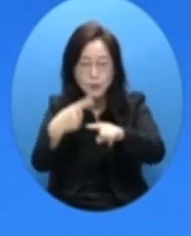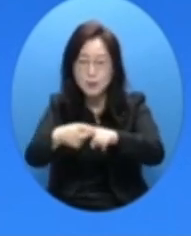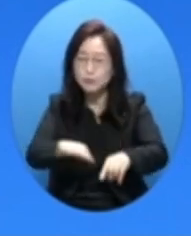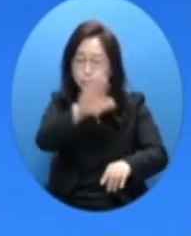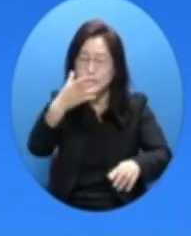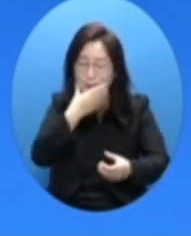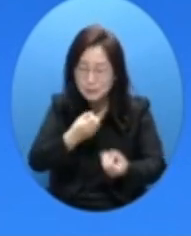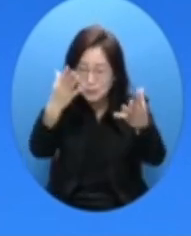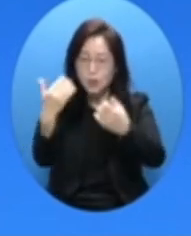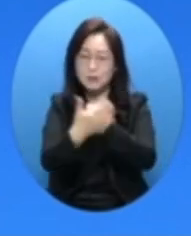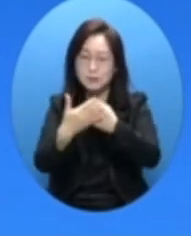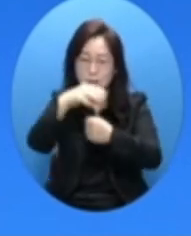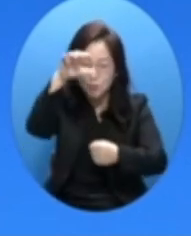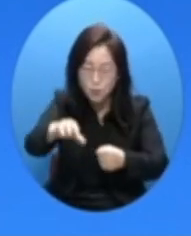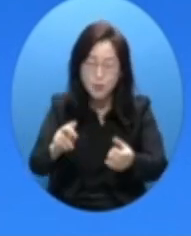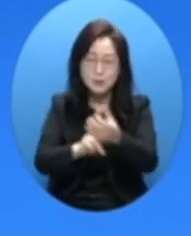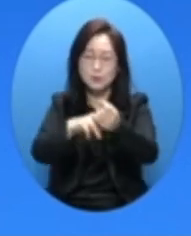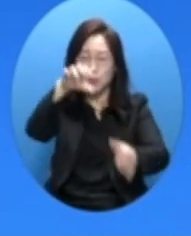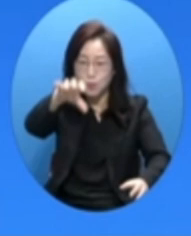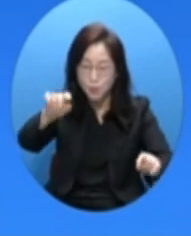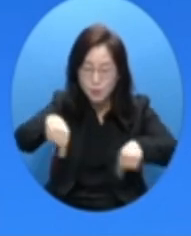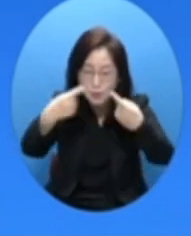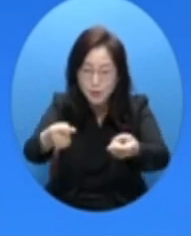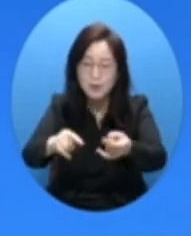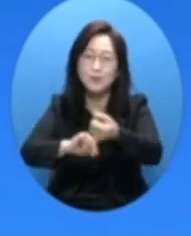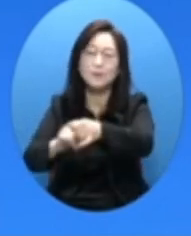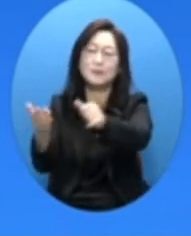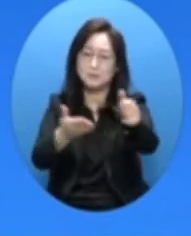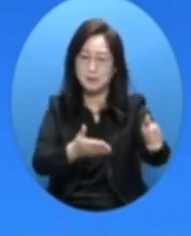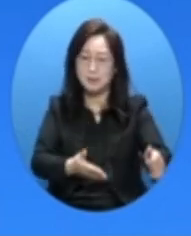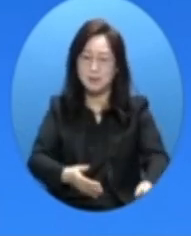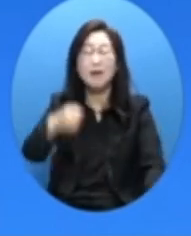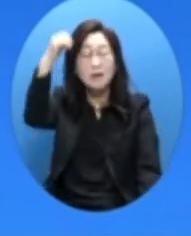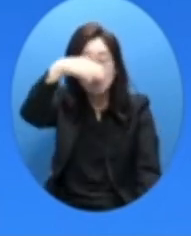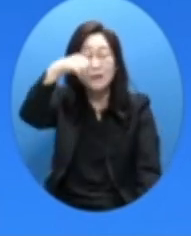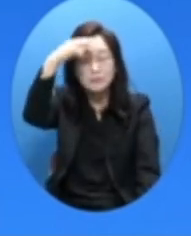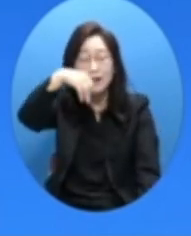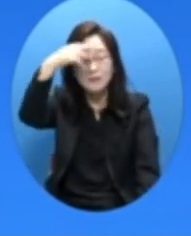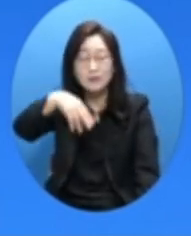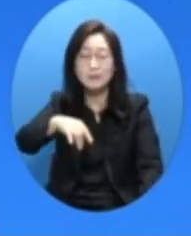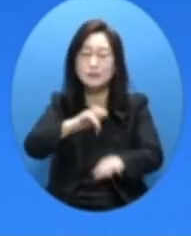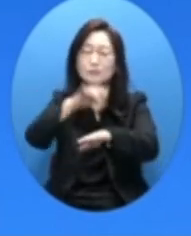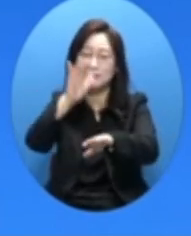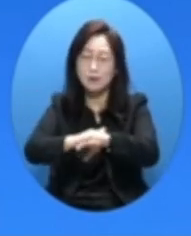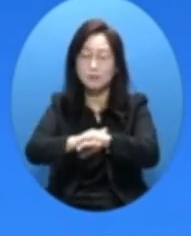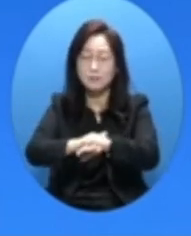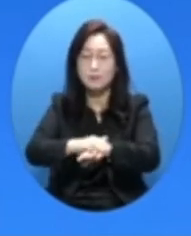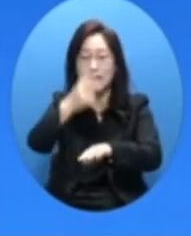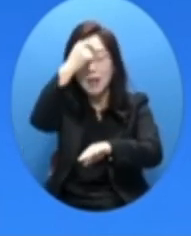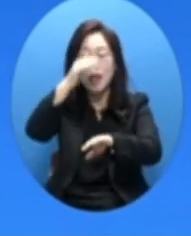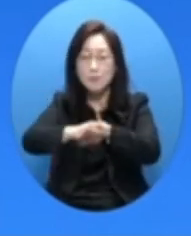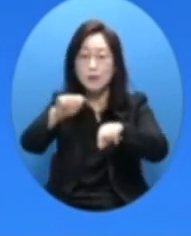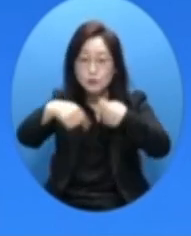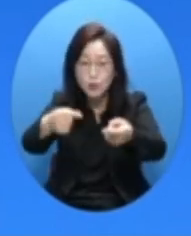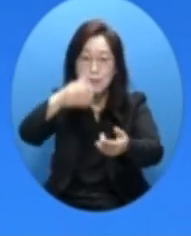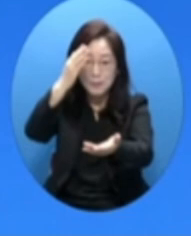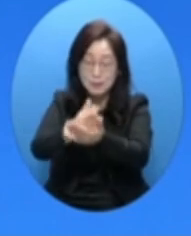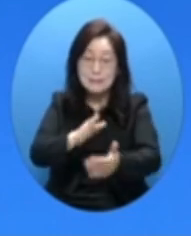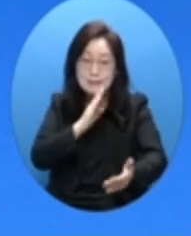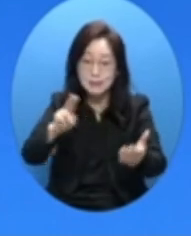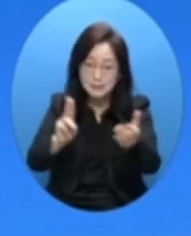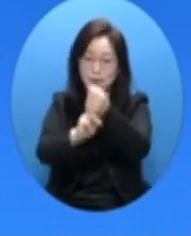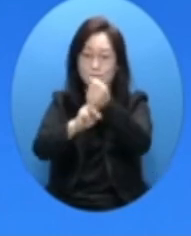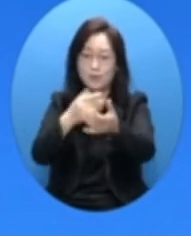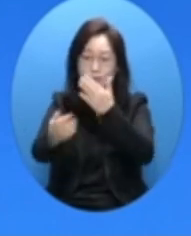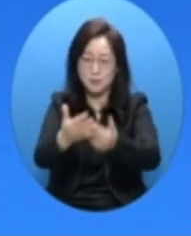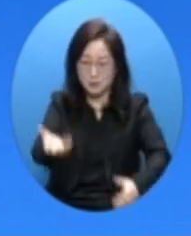것입니다 기도회로 뛰어나가야 되는 것입니다 매주 그냥서 있도록 습관적으로들은 예배 현장이 아니라 기적의 자리로 여러분